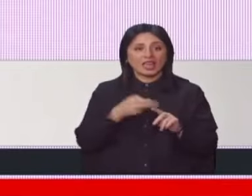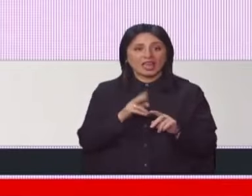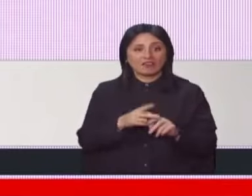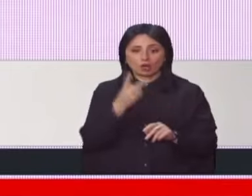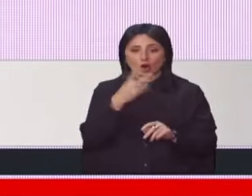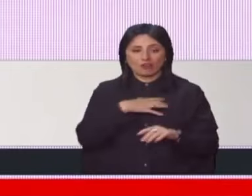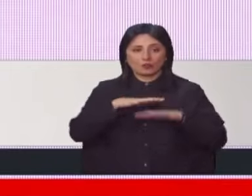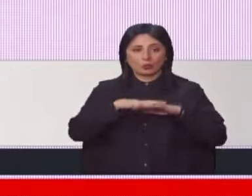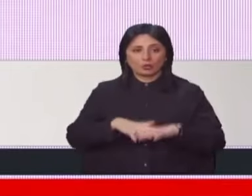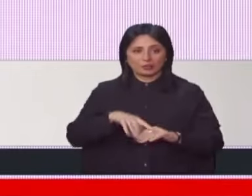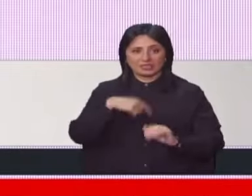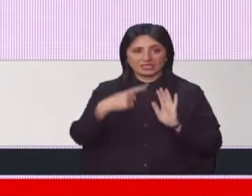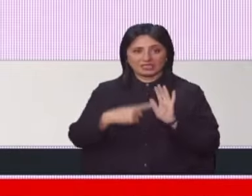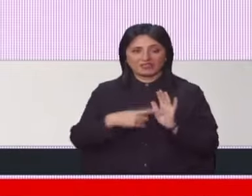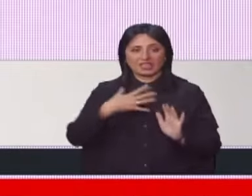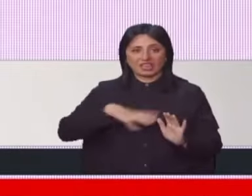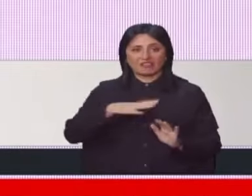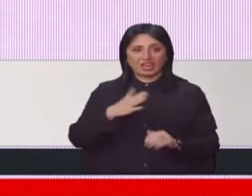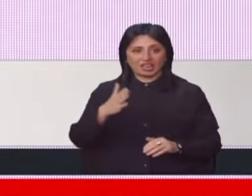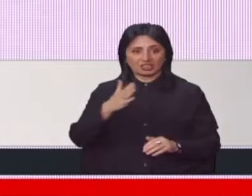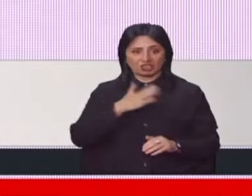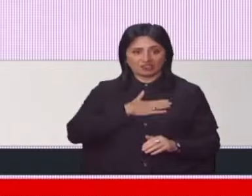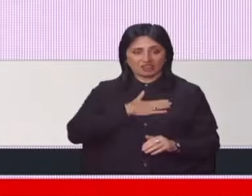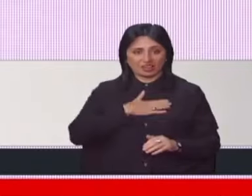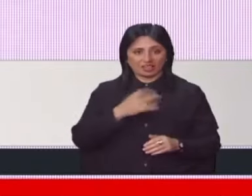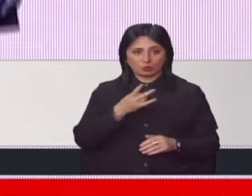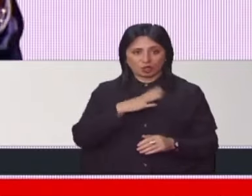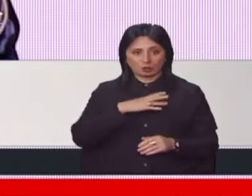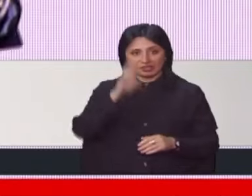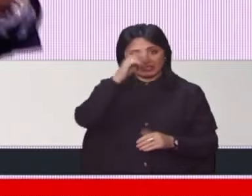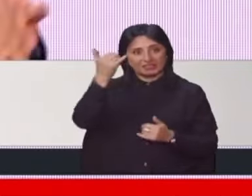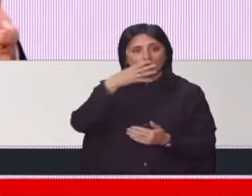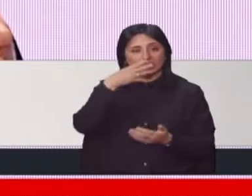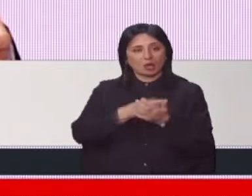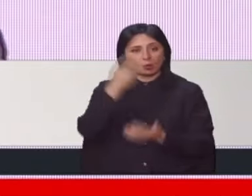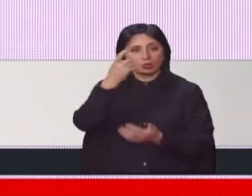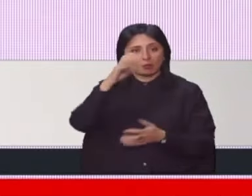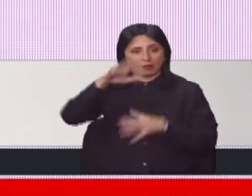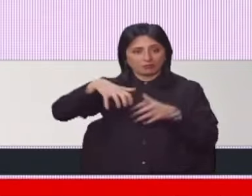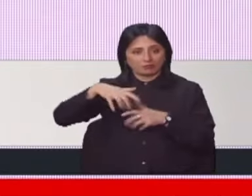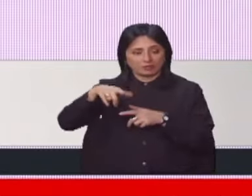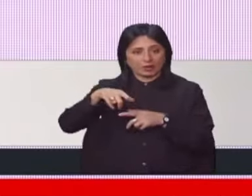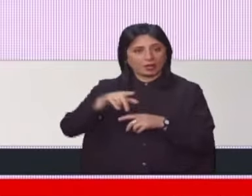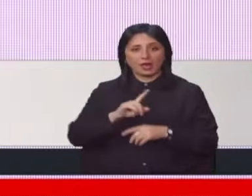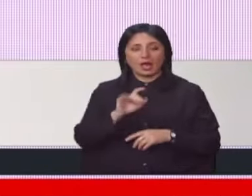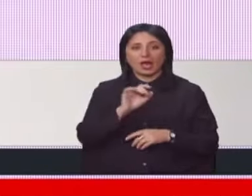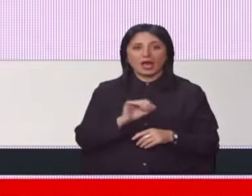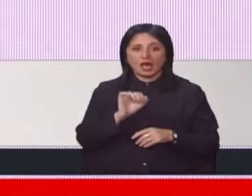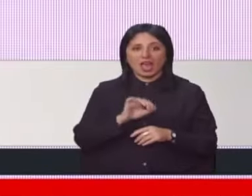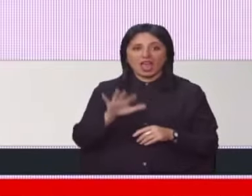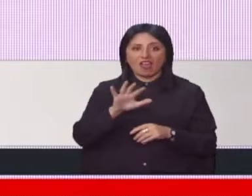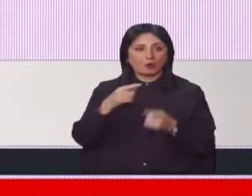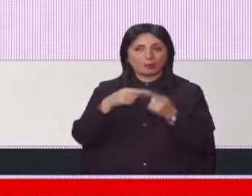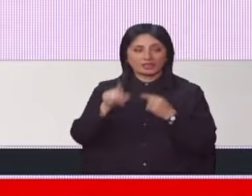ორ ფუნდამენტურ საკითხზე რომ ეს ქვეყანა ჩვენი იყოს პირდაპირი გაგებით ეხა სახელმწიფო საკუთრებაში 90% ამ ქვეყნის ევროპელების და